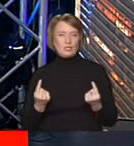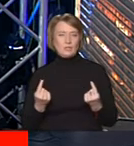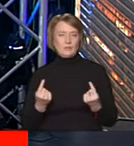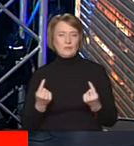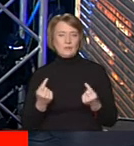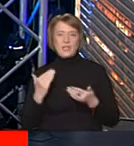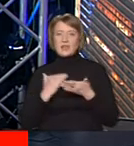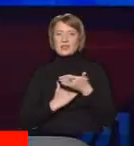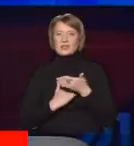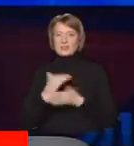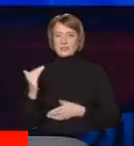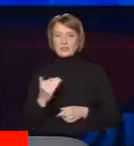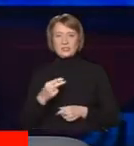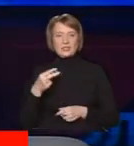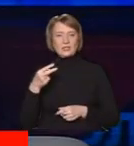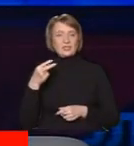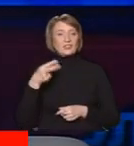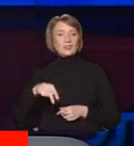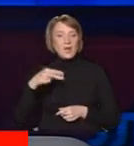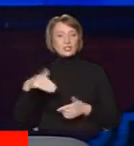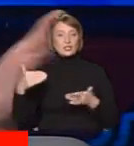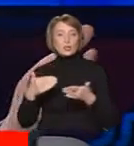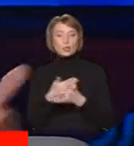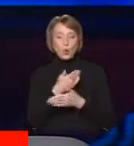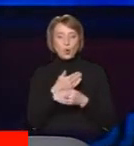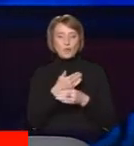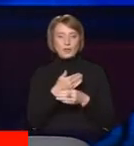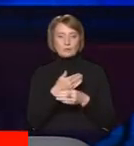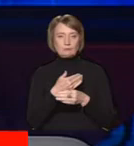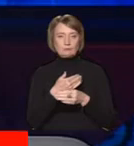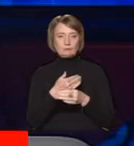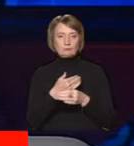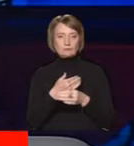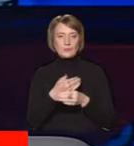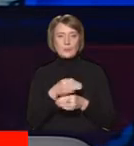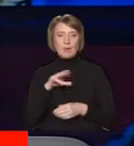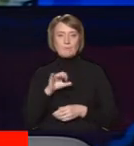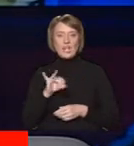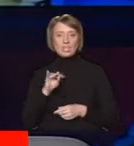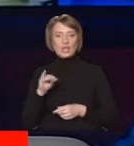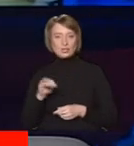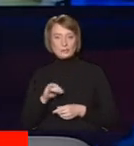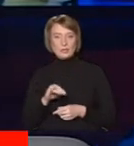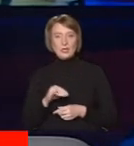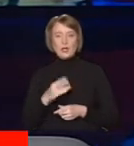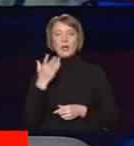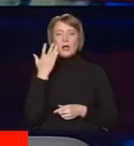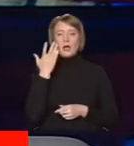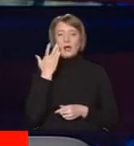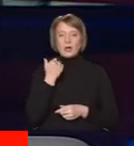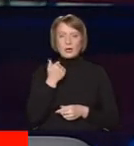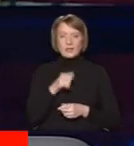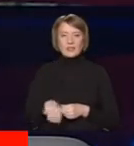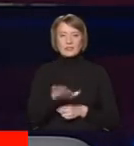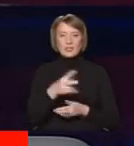є величезне завищення вартості нових мереж. От останній приклад, ми теж написали звернення в правоохоронні органи, так? Коли реальна ділянка